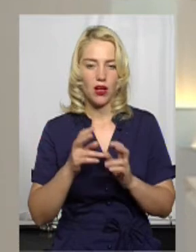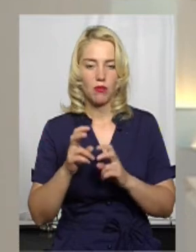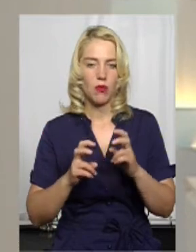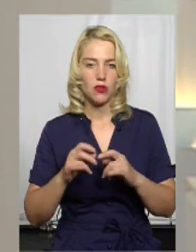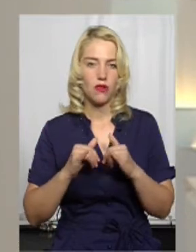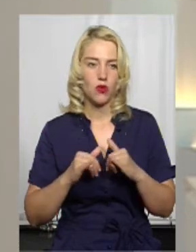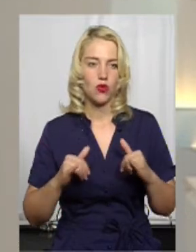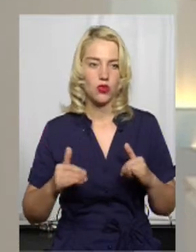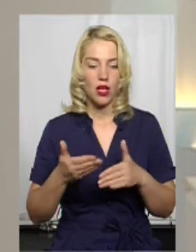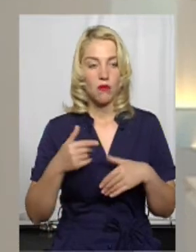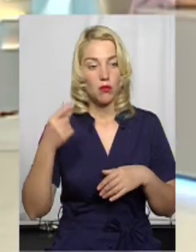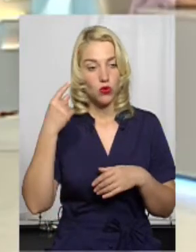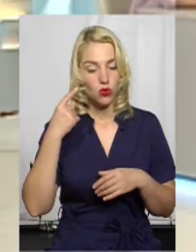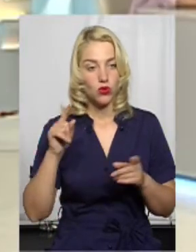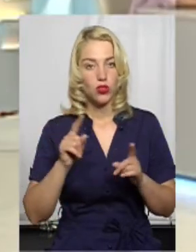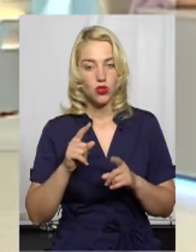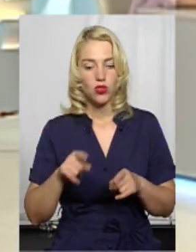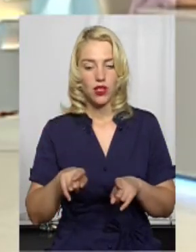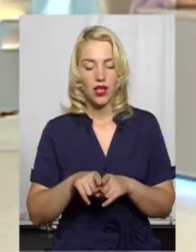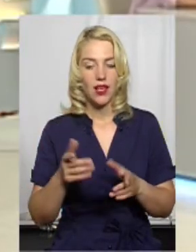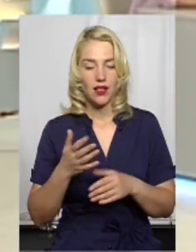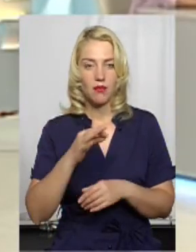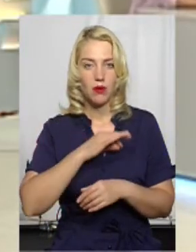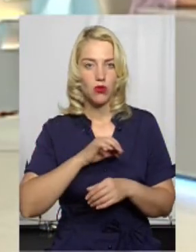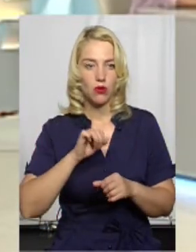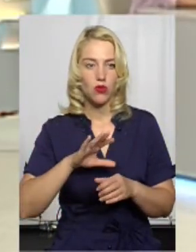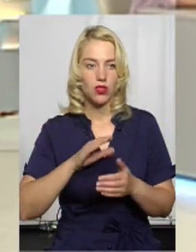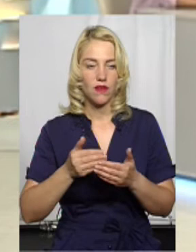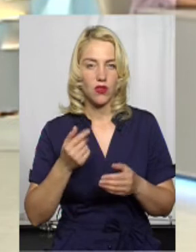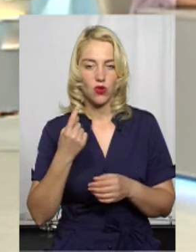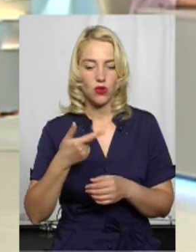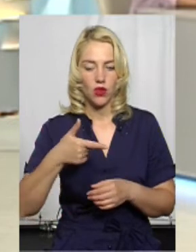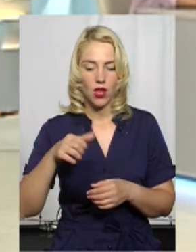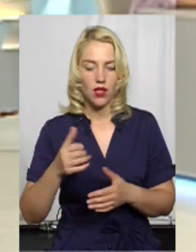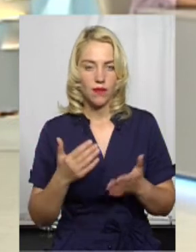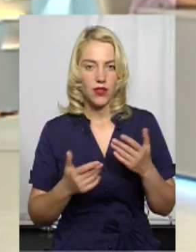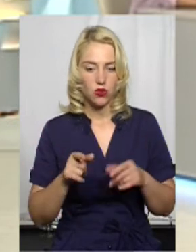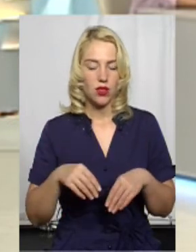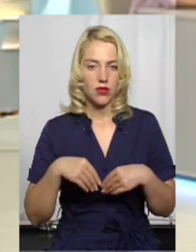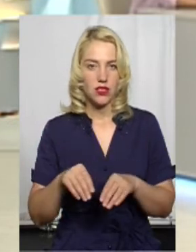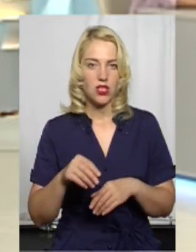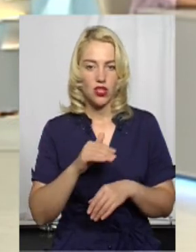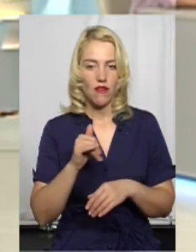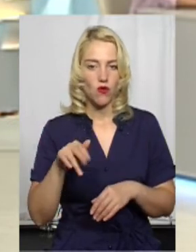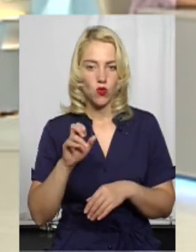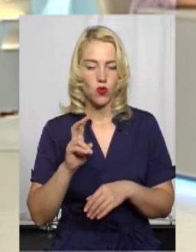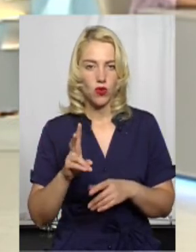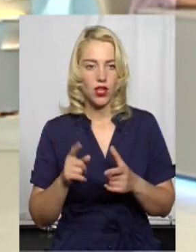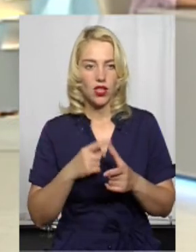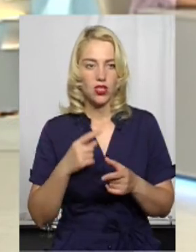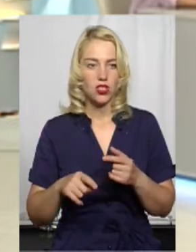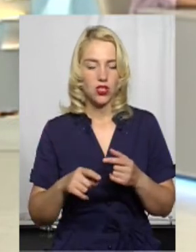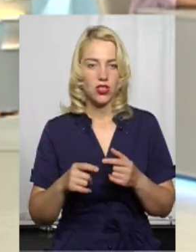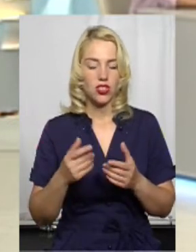агропромрозвитку. Ми почули, що який прибуток може бути із одного гектару, якщо там засаджений фундук. А через